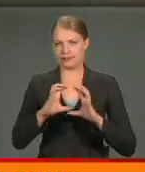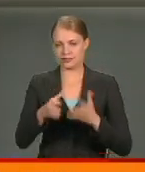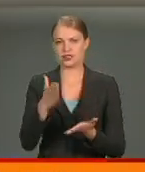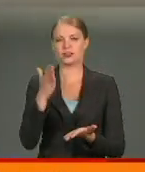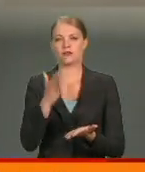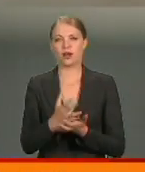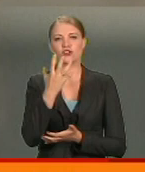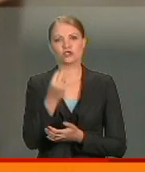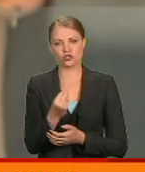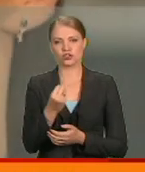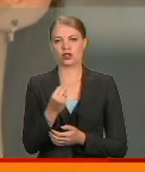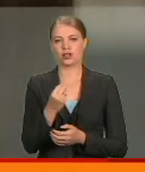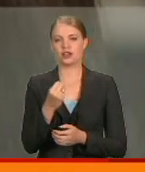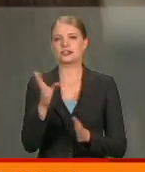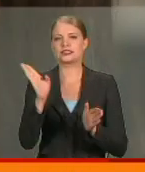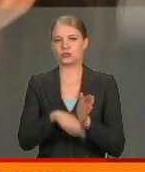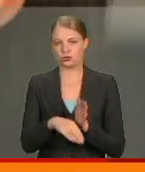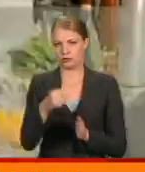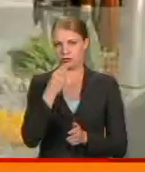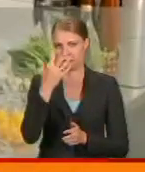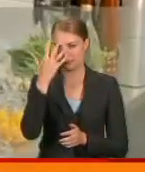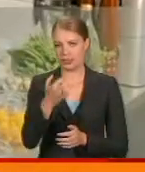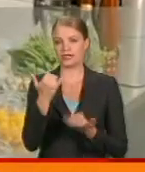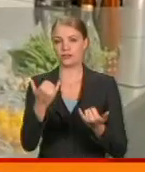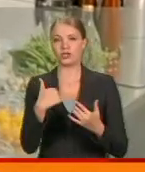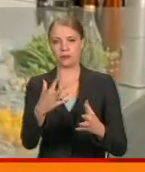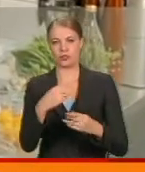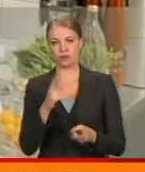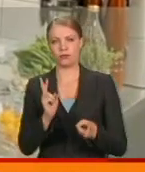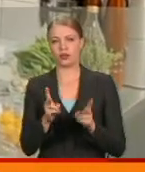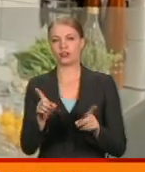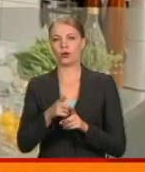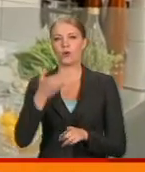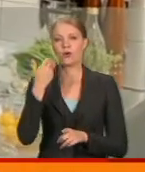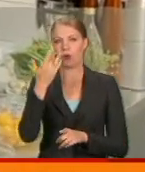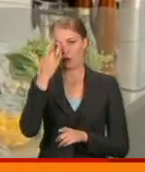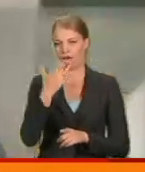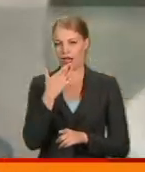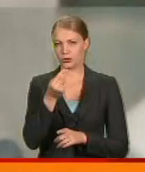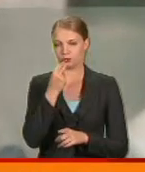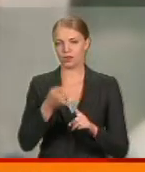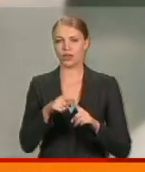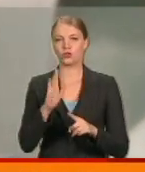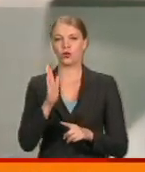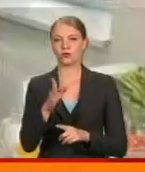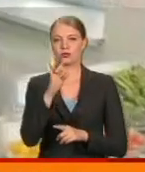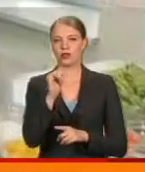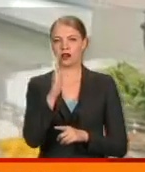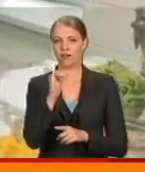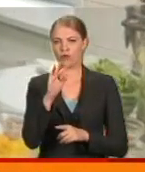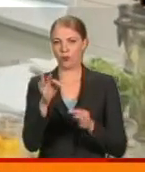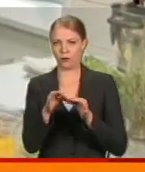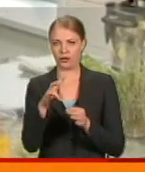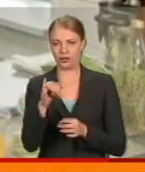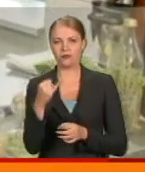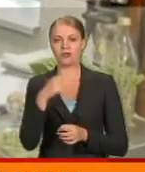має ще згубнішу пристрасть. Сьогодні ми з тобою приготуємо таке легке літнє блюдо. Це будуть у нас равіолі.